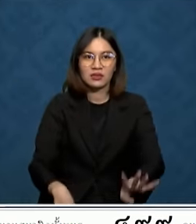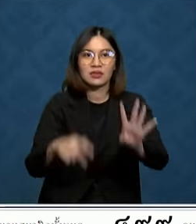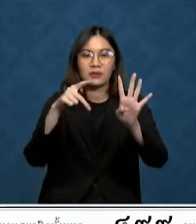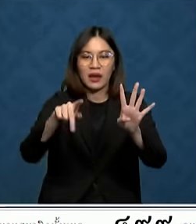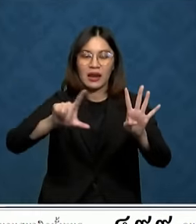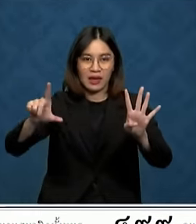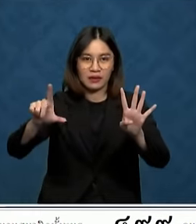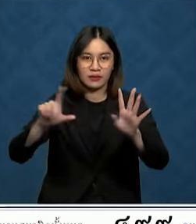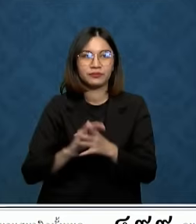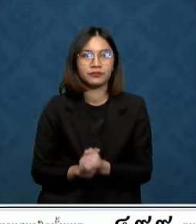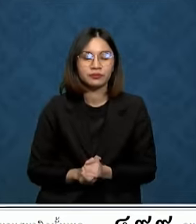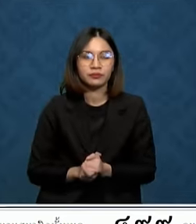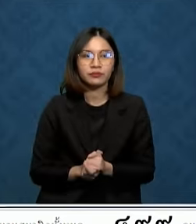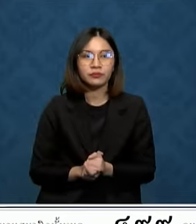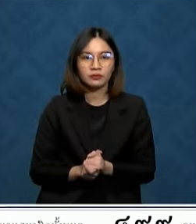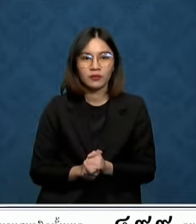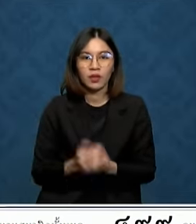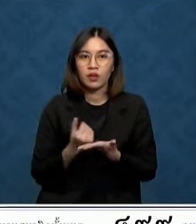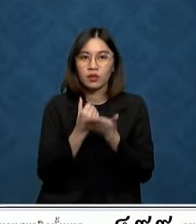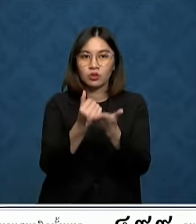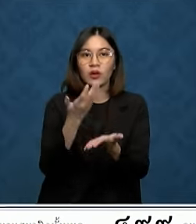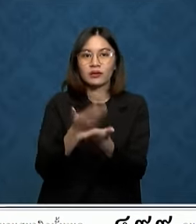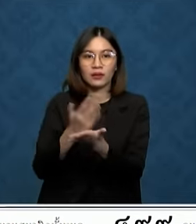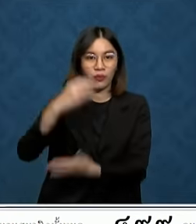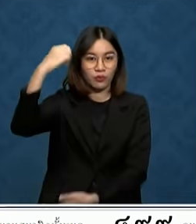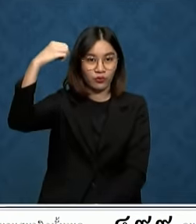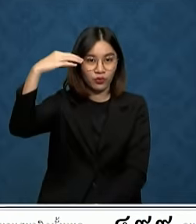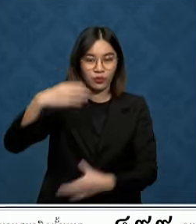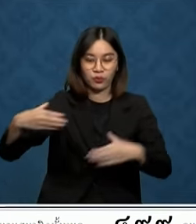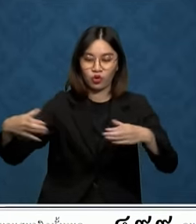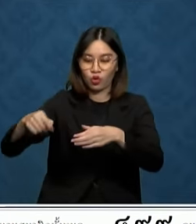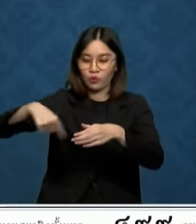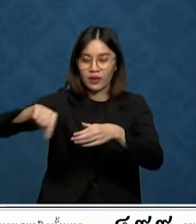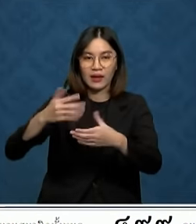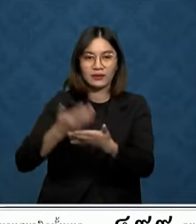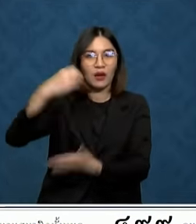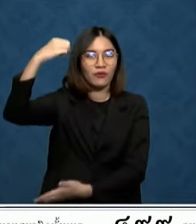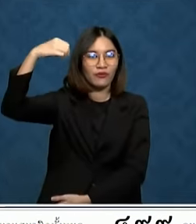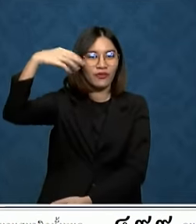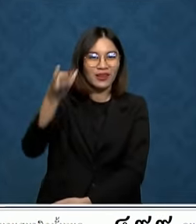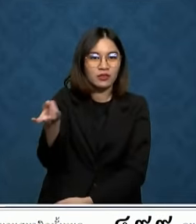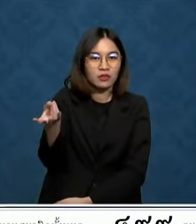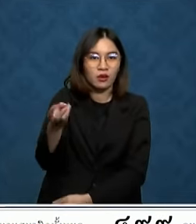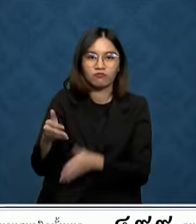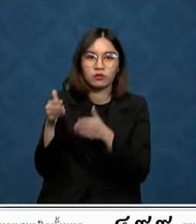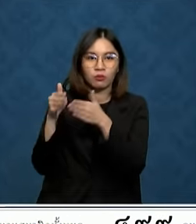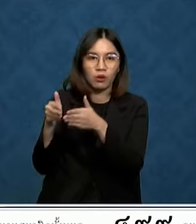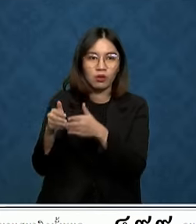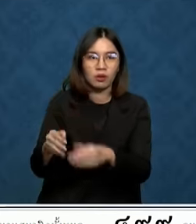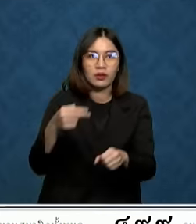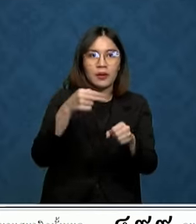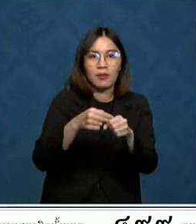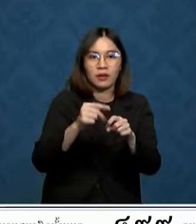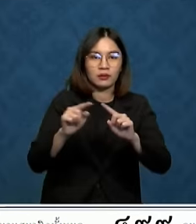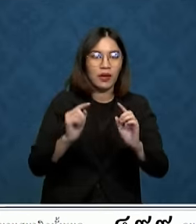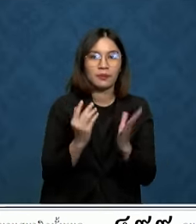ๆ 4,000ล้านบาทนะคะซึ่งก็เป็นการช่วยค่าไฟในในกลุ่มของคนที่เอ่อใช้ไฟน้อยนะคะเท่านั้นนะคะในส่วนของน้ำมันไม่